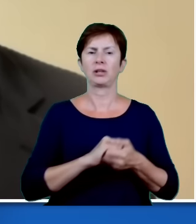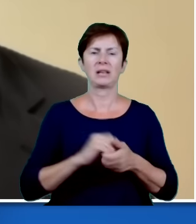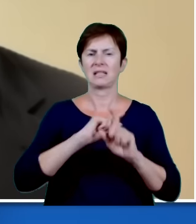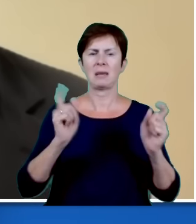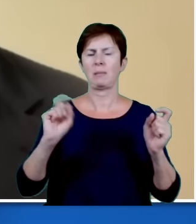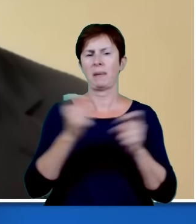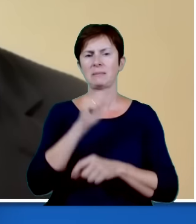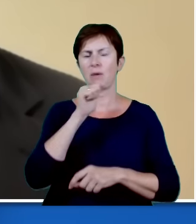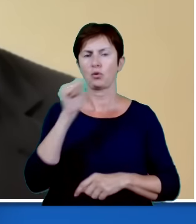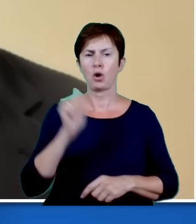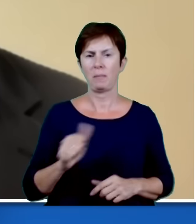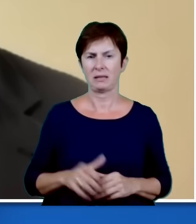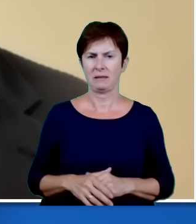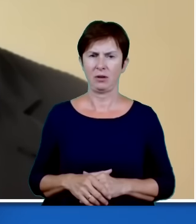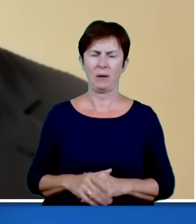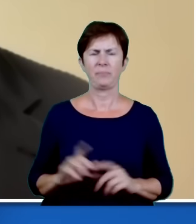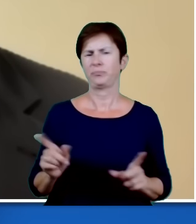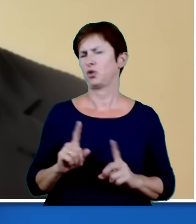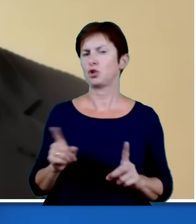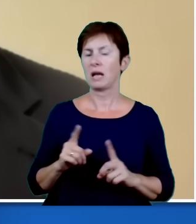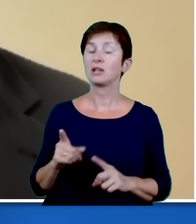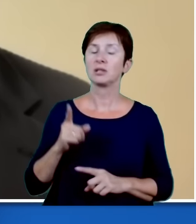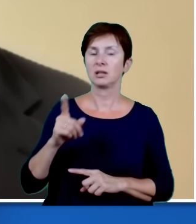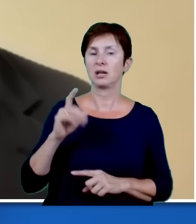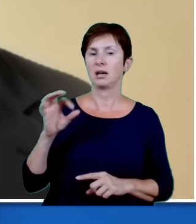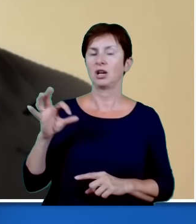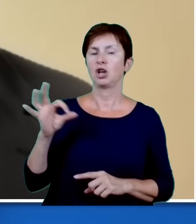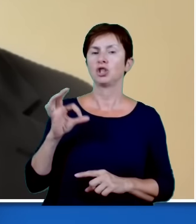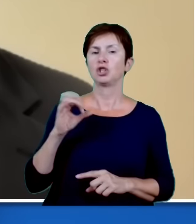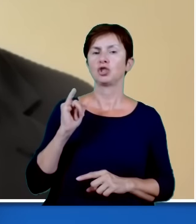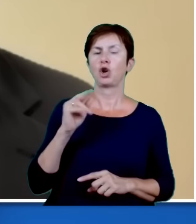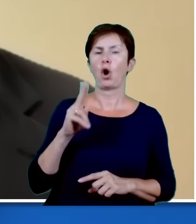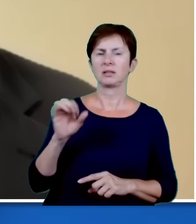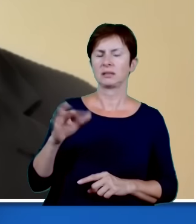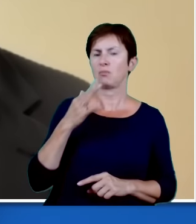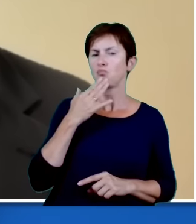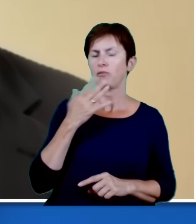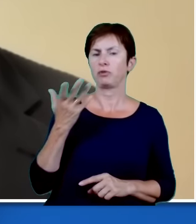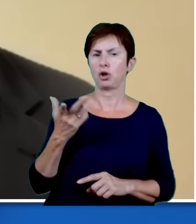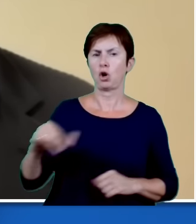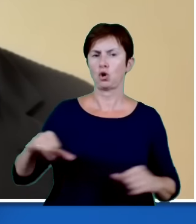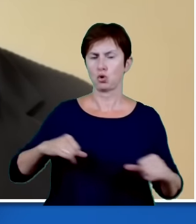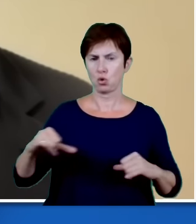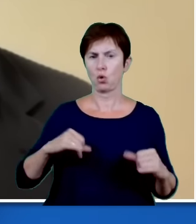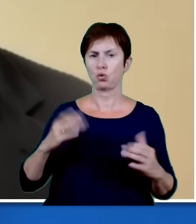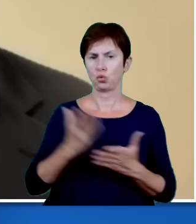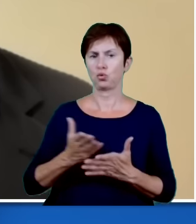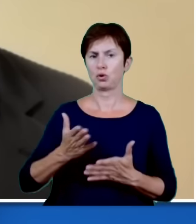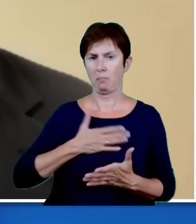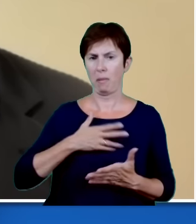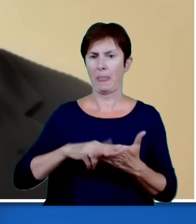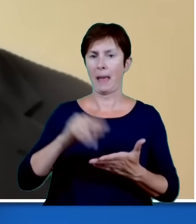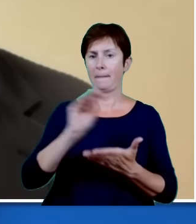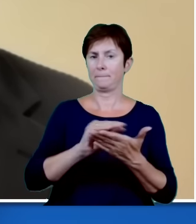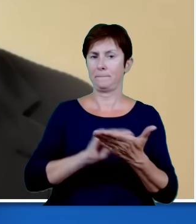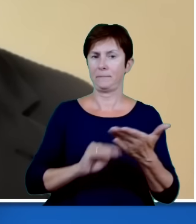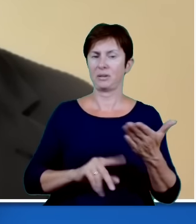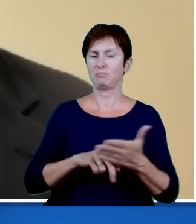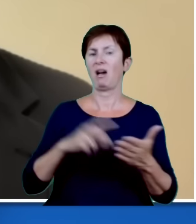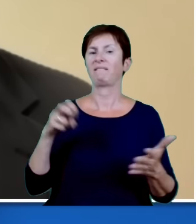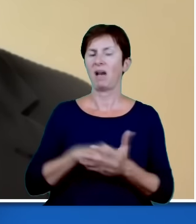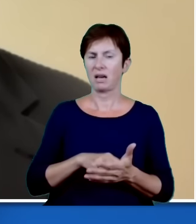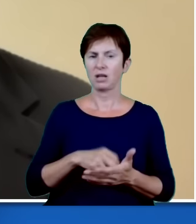europejskimi jednym słowem pan minister Radosław Sikorski mówi o tym że rząd uzyskał na piśmie gwarancję